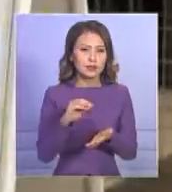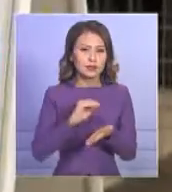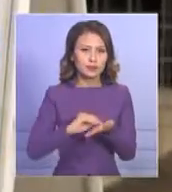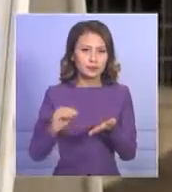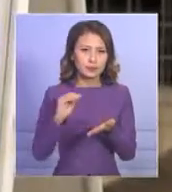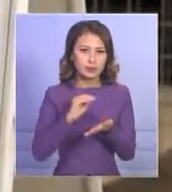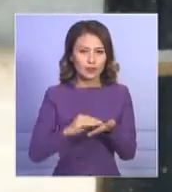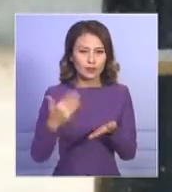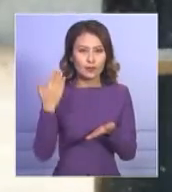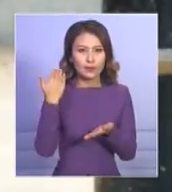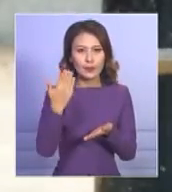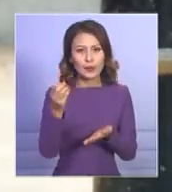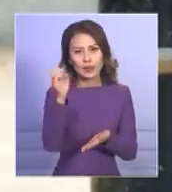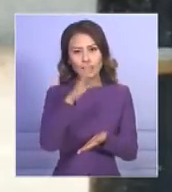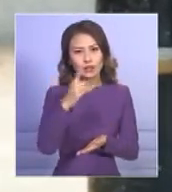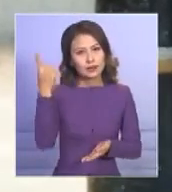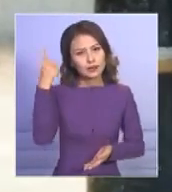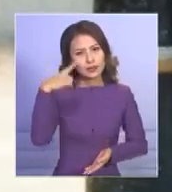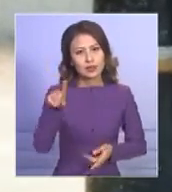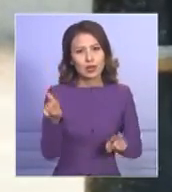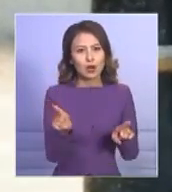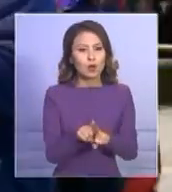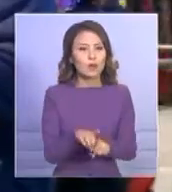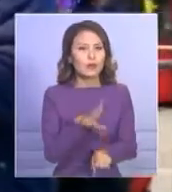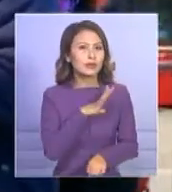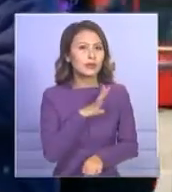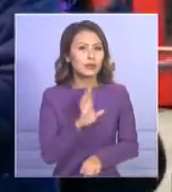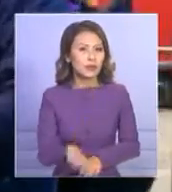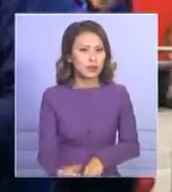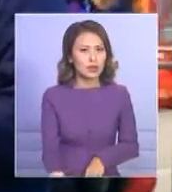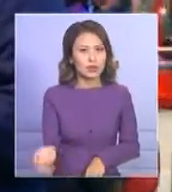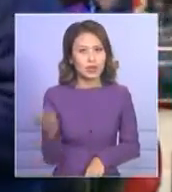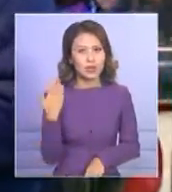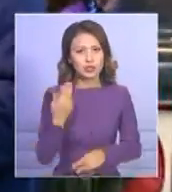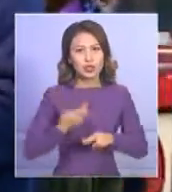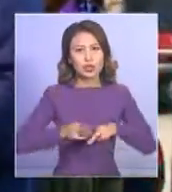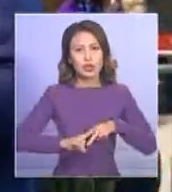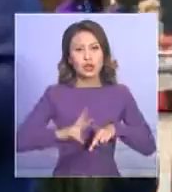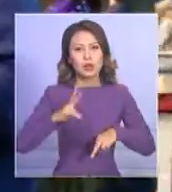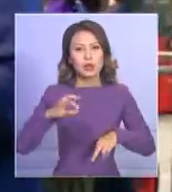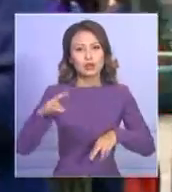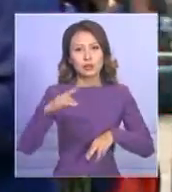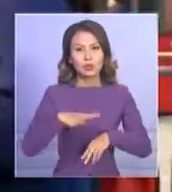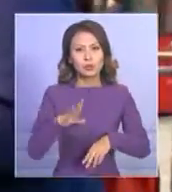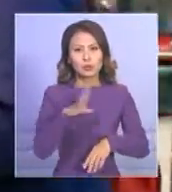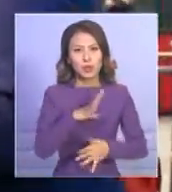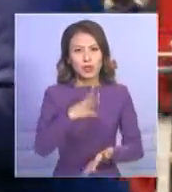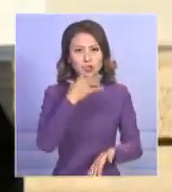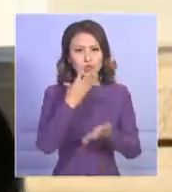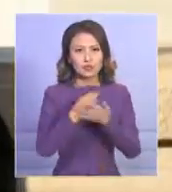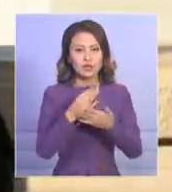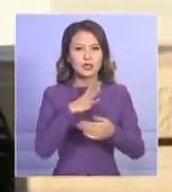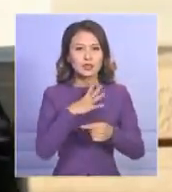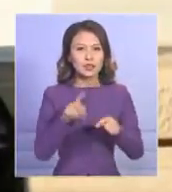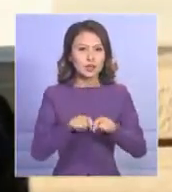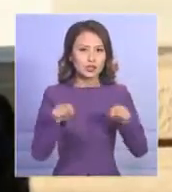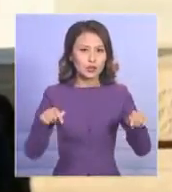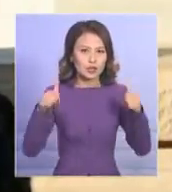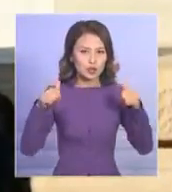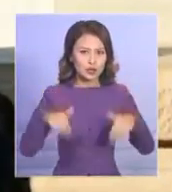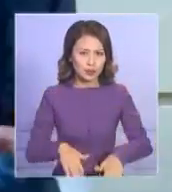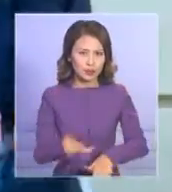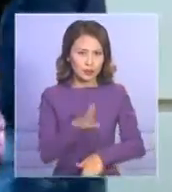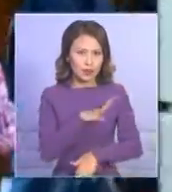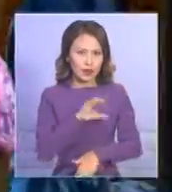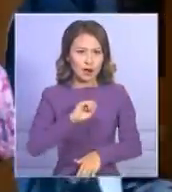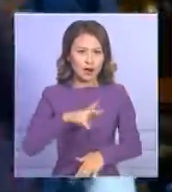еуропалық механизмінен шығарылғанда да бұлай құлдырамаған. Сарапшылар мұны Лондонның Еуроодақтан шығу туралы шешіммен байланыстырады. Ал